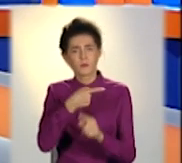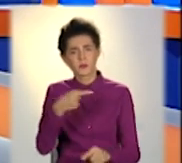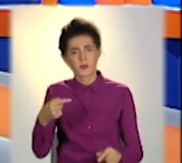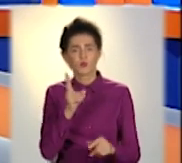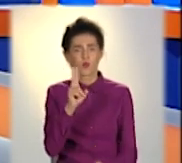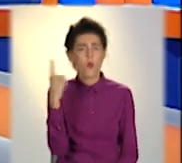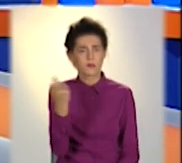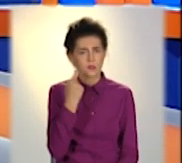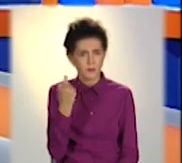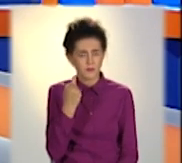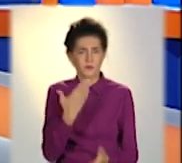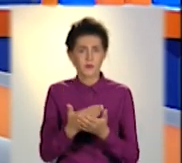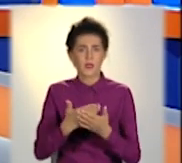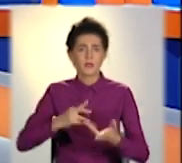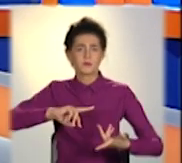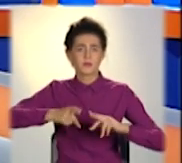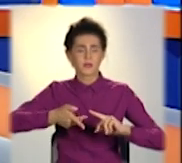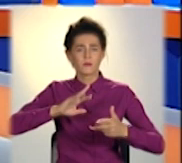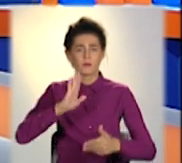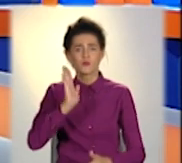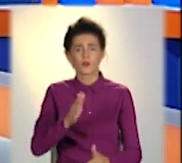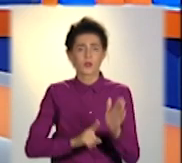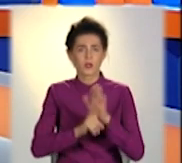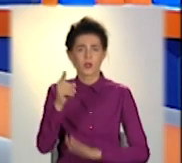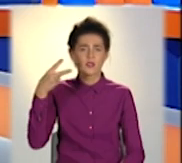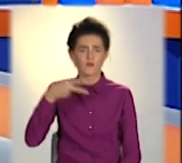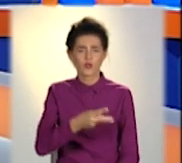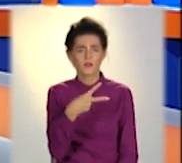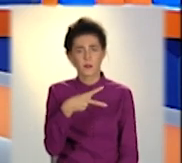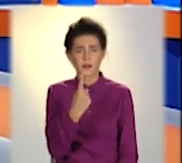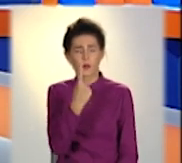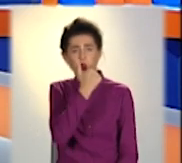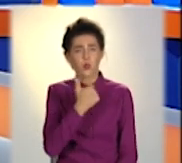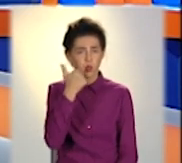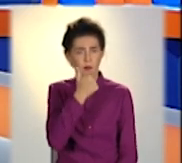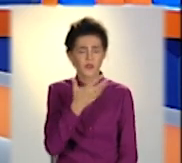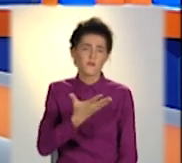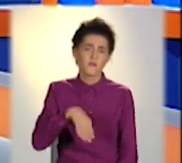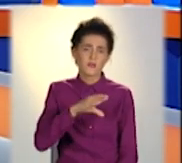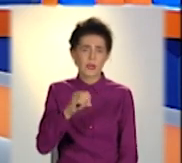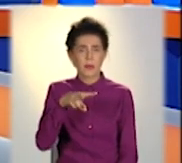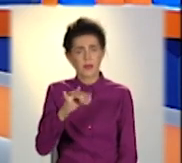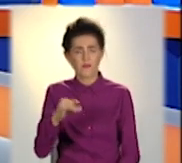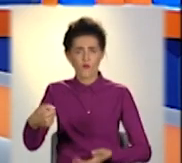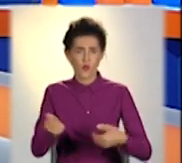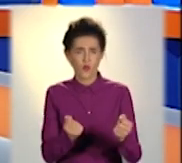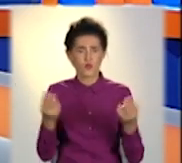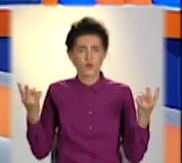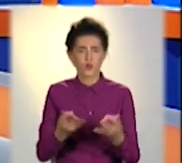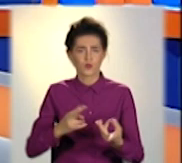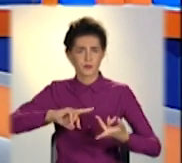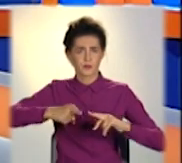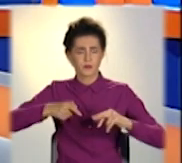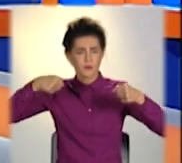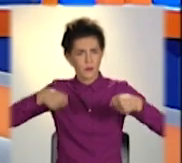власника. Зміни діятимуть від 2021 року. Чи всім водіям доведеться міняти права,